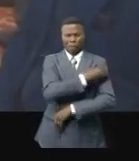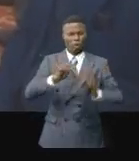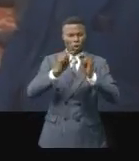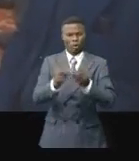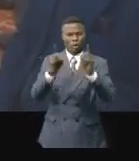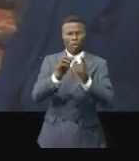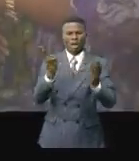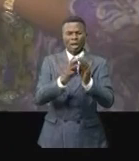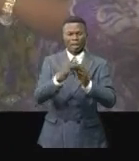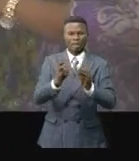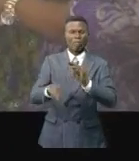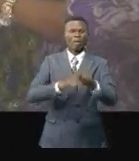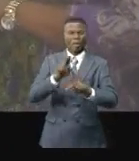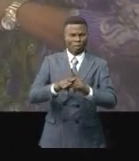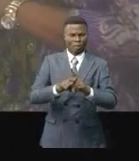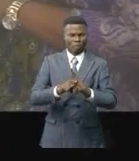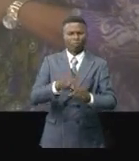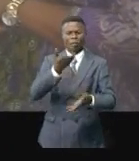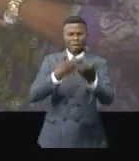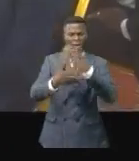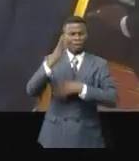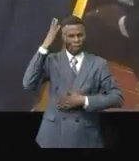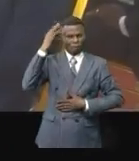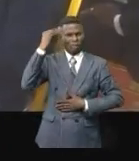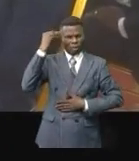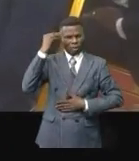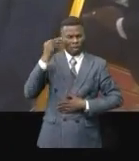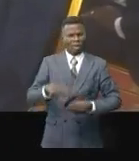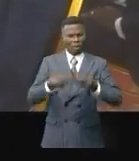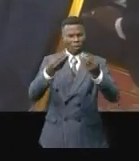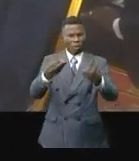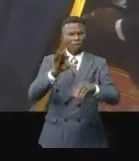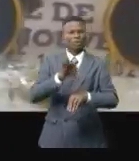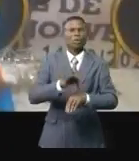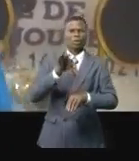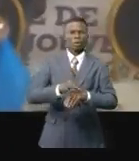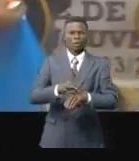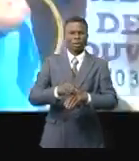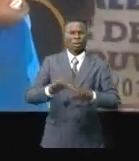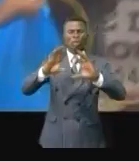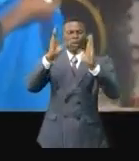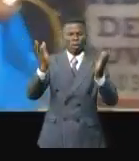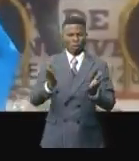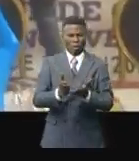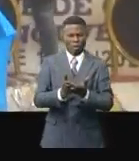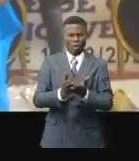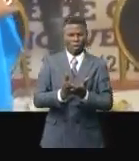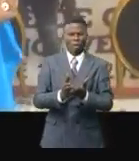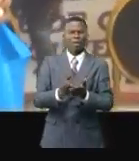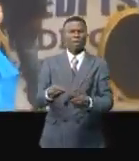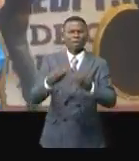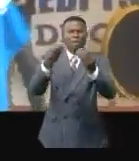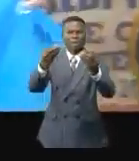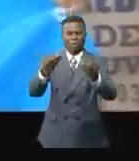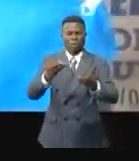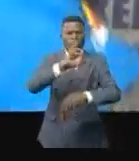à l'Assemblée nationale. Cet instant d'échange et de partage a offert également une opportunité à la communauté en liesse de remettre à son